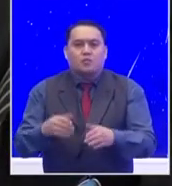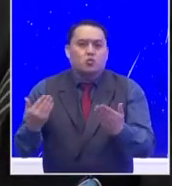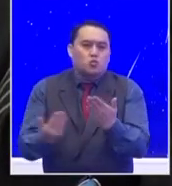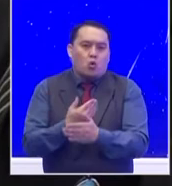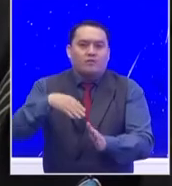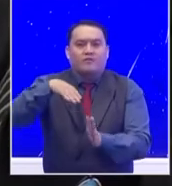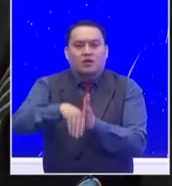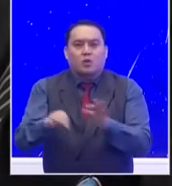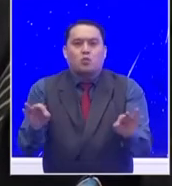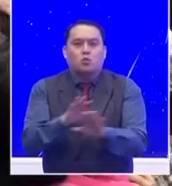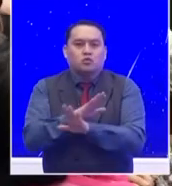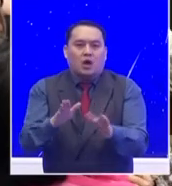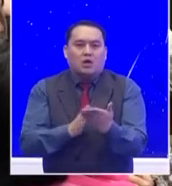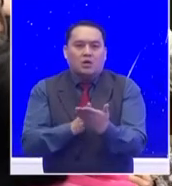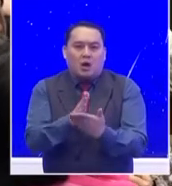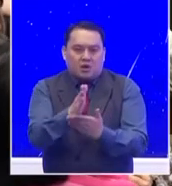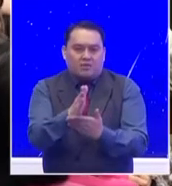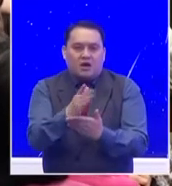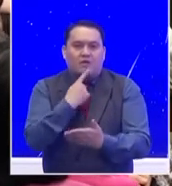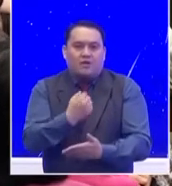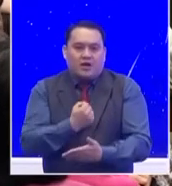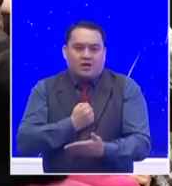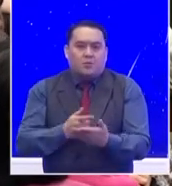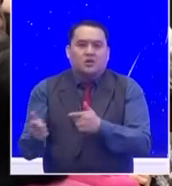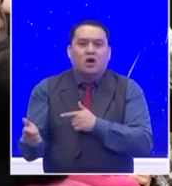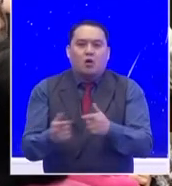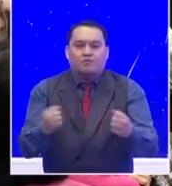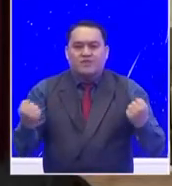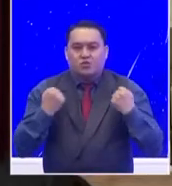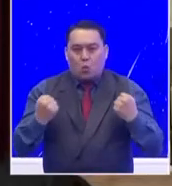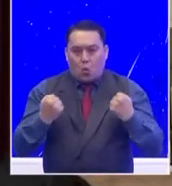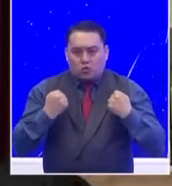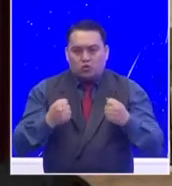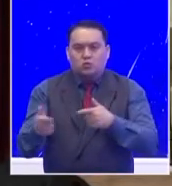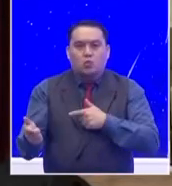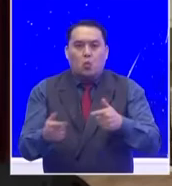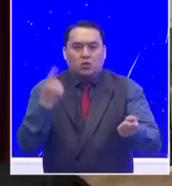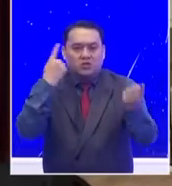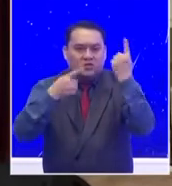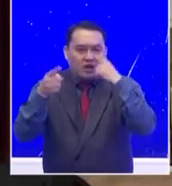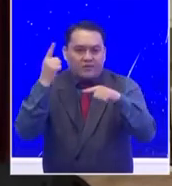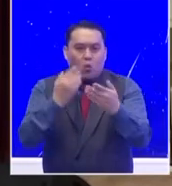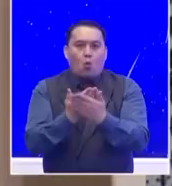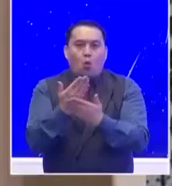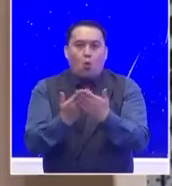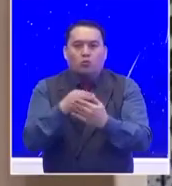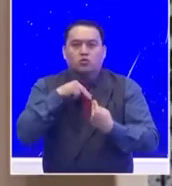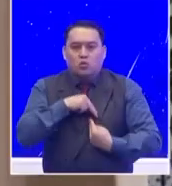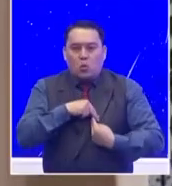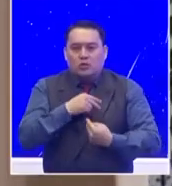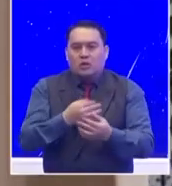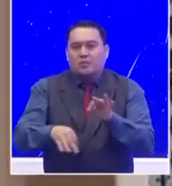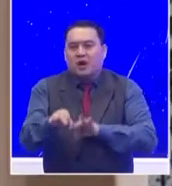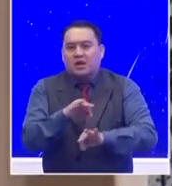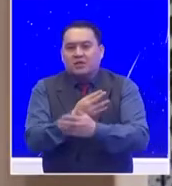Нововведения касаются музыкального направления, начальной военной подготовки, физической культуры и спорта, дизайна, художественного труда, графики и